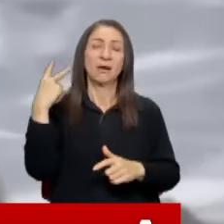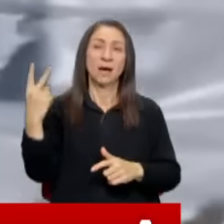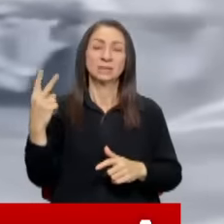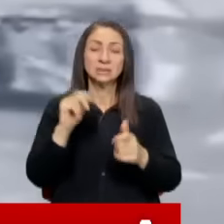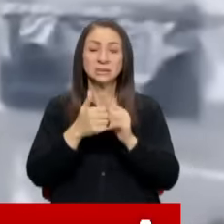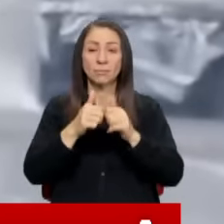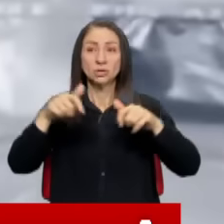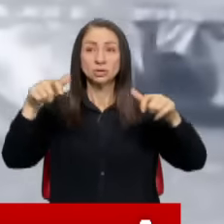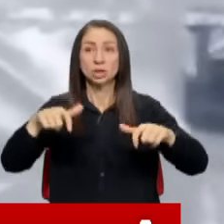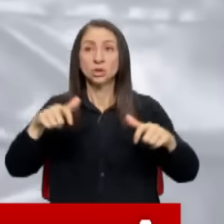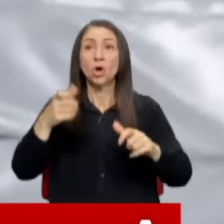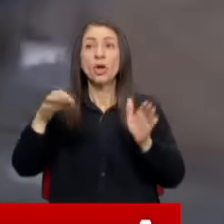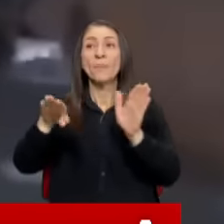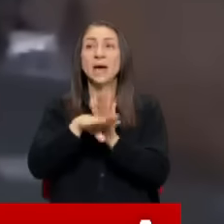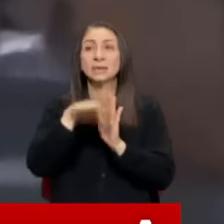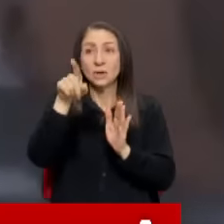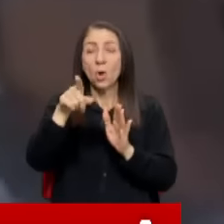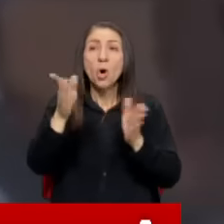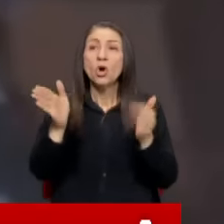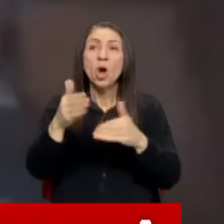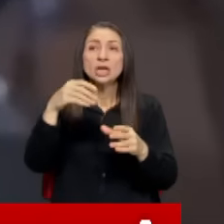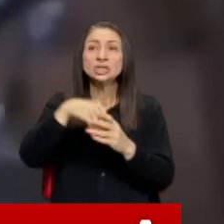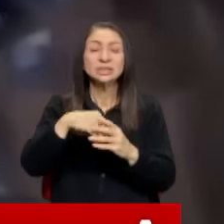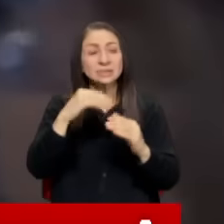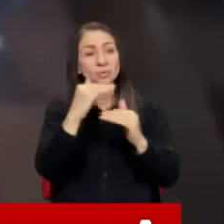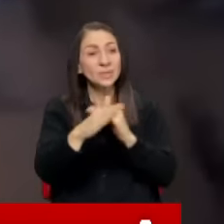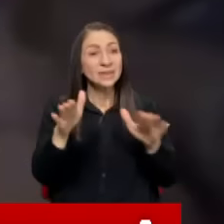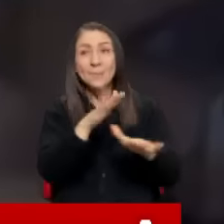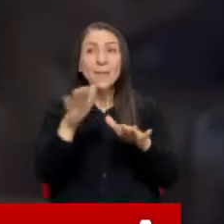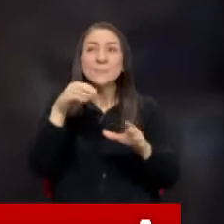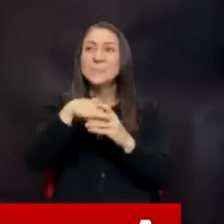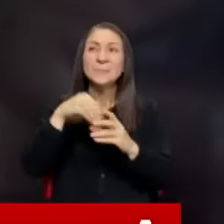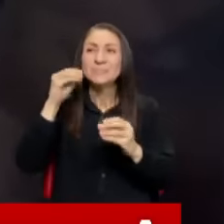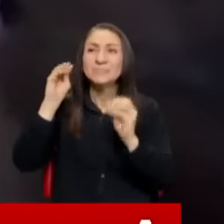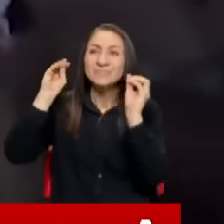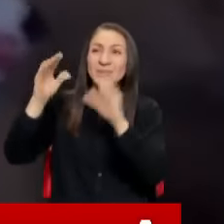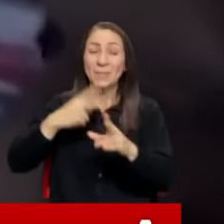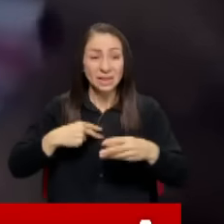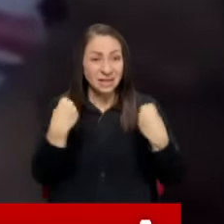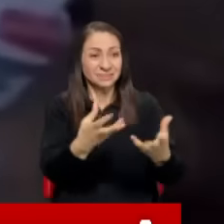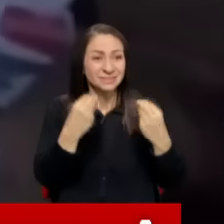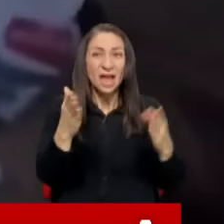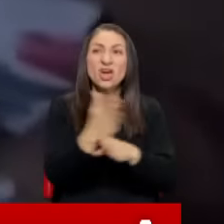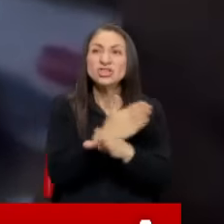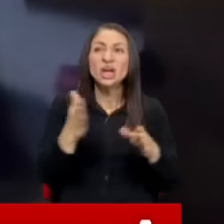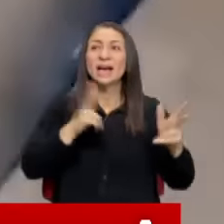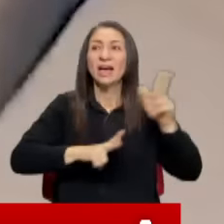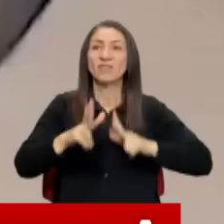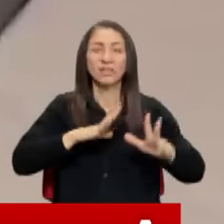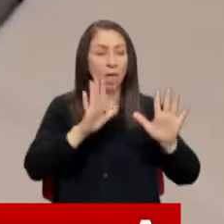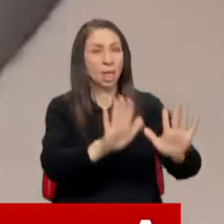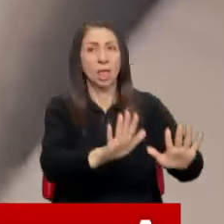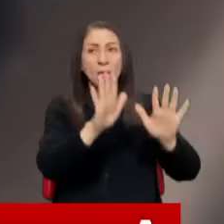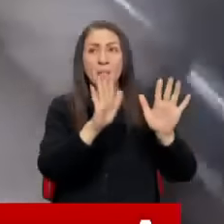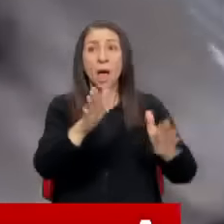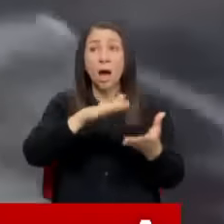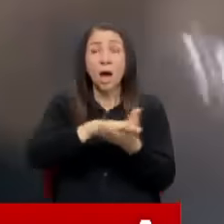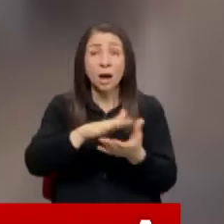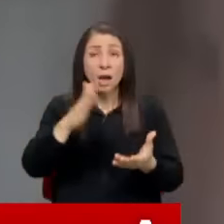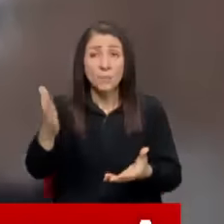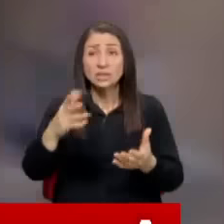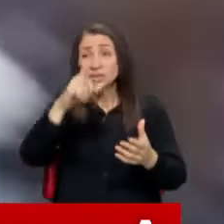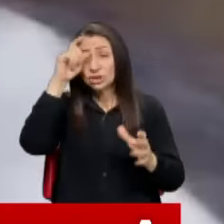ait spor salonunun otoparkı. O kolilerde halkın depremzedeler için belediyeye teslim ettiği eşyalar, kıyafetler var.